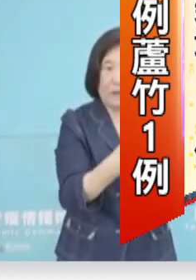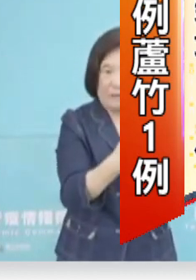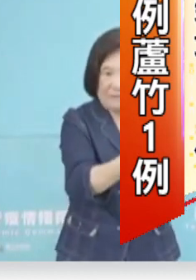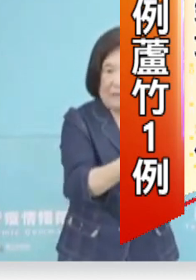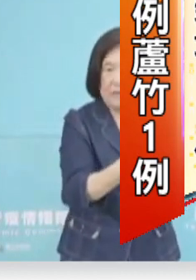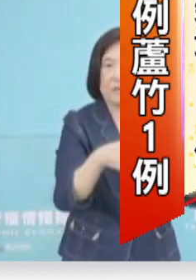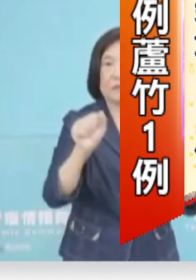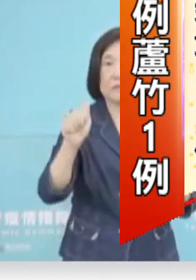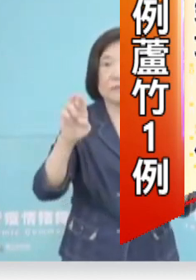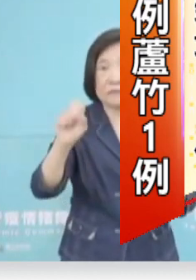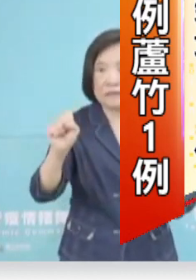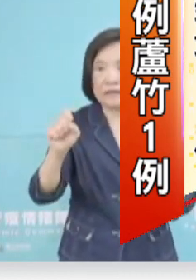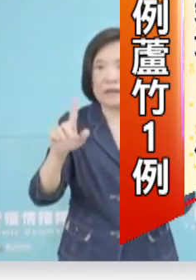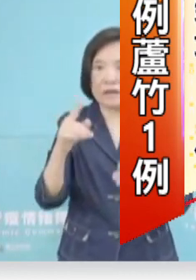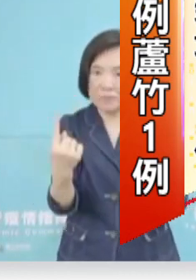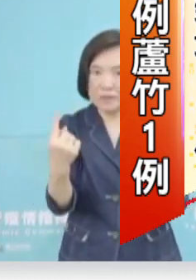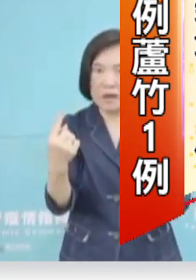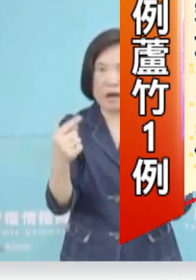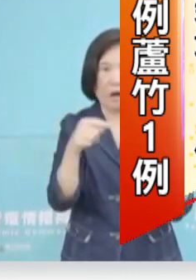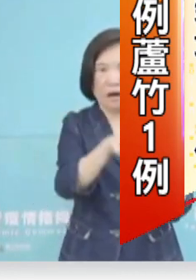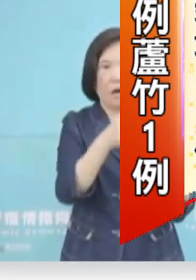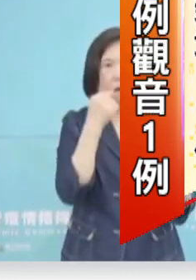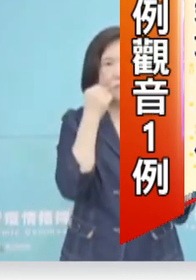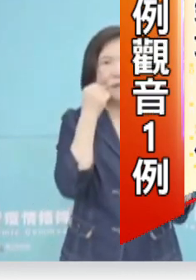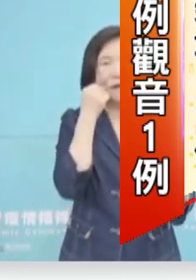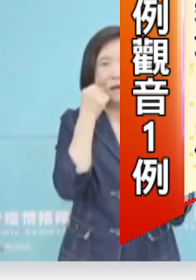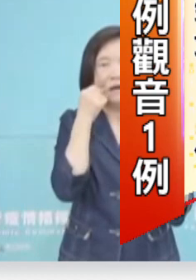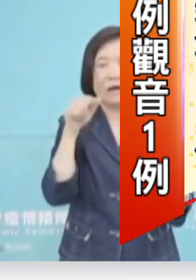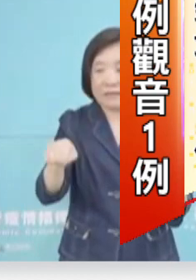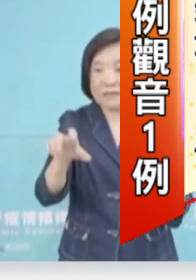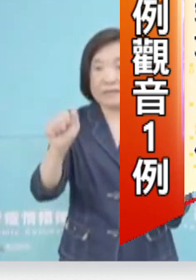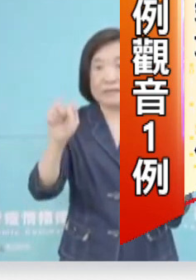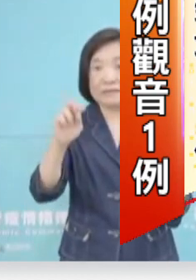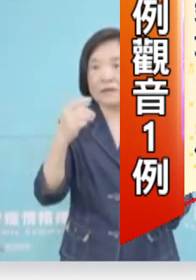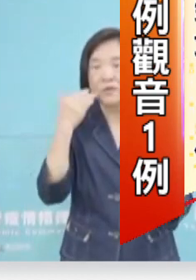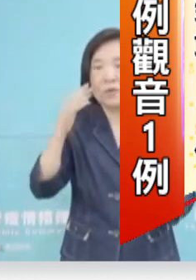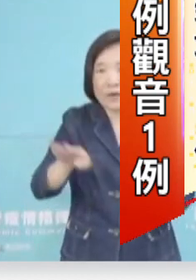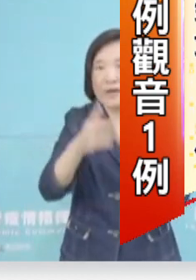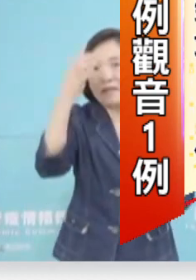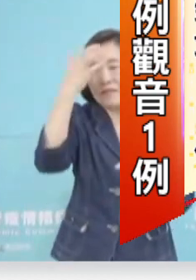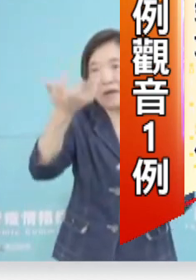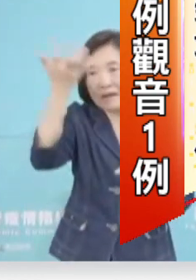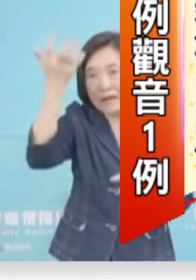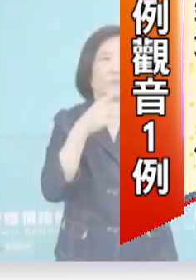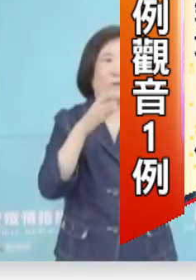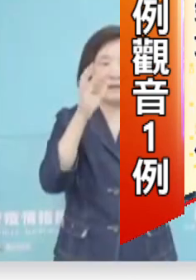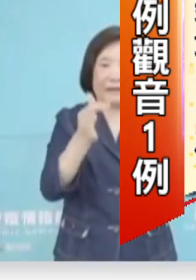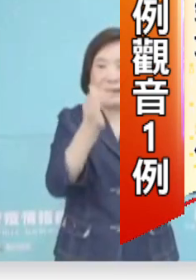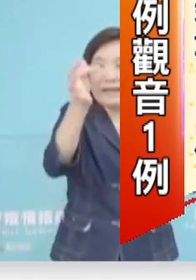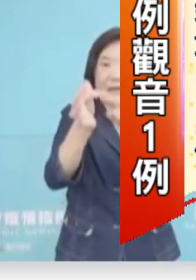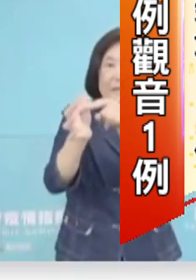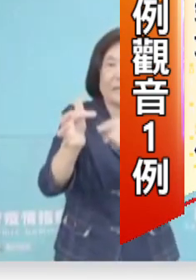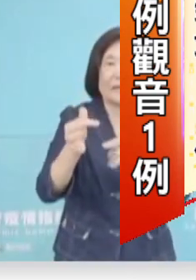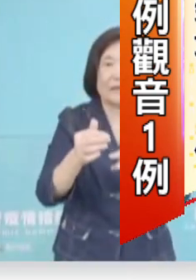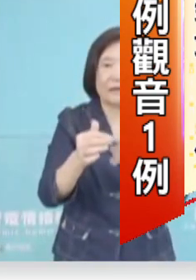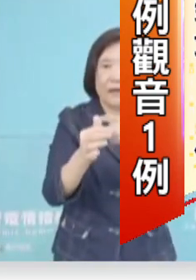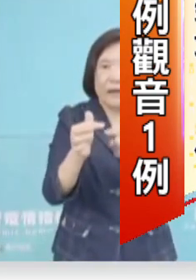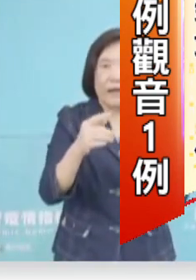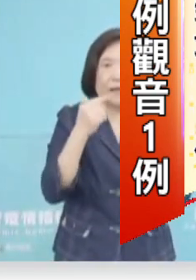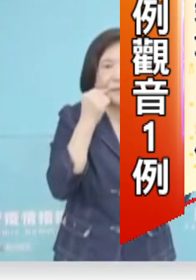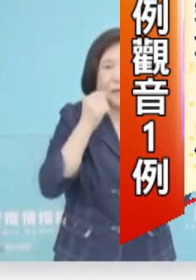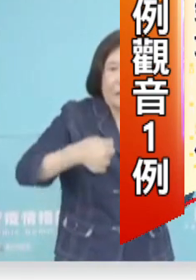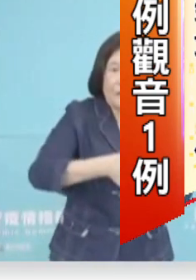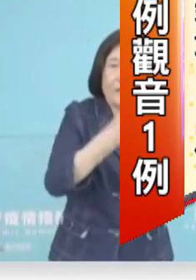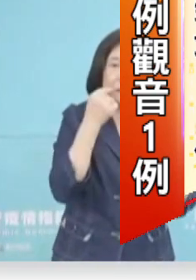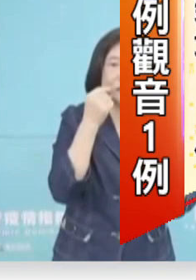你知道？因为 SARS 它是发病以后，开始发烧以后才有传染力。为什么很难查？你知